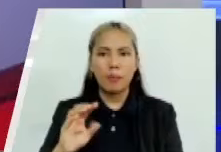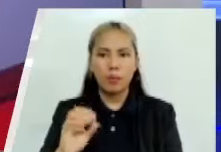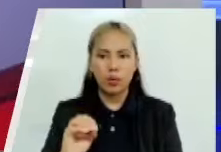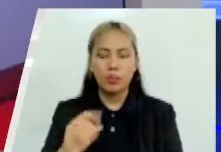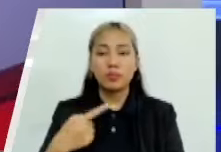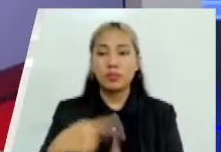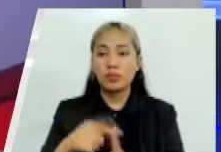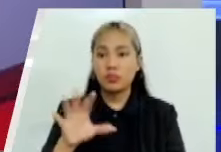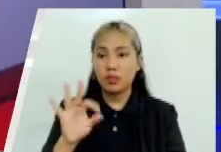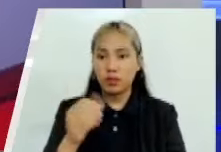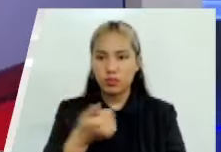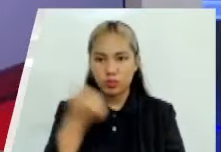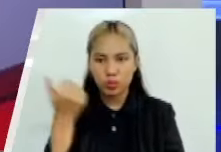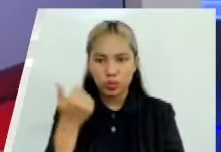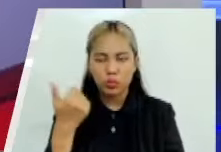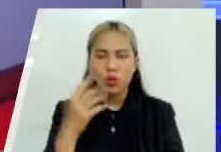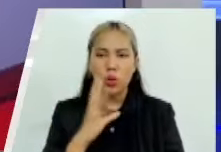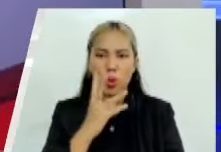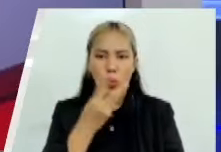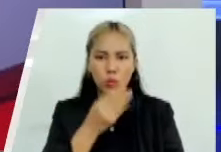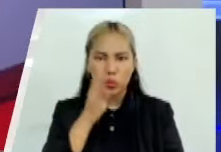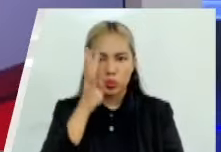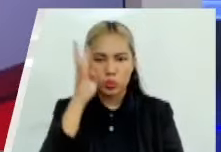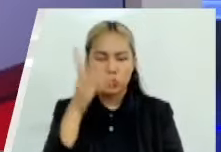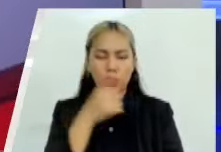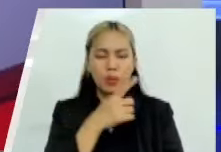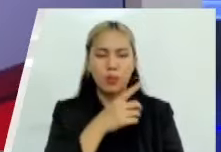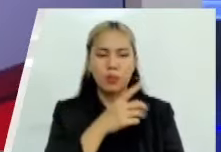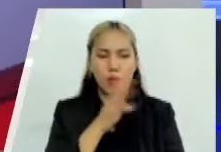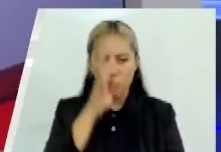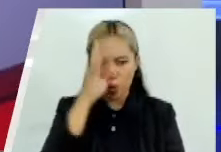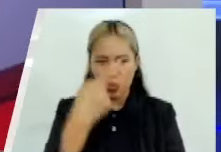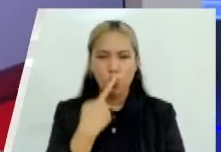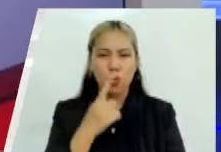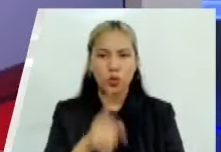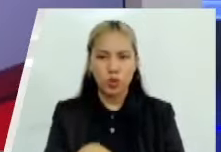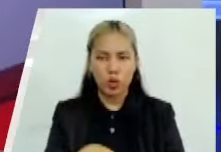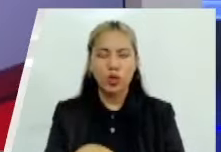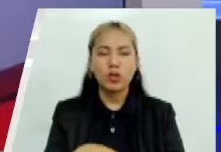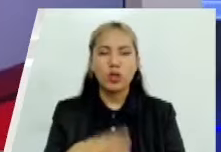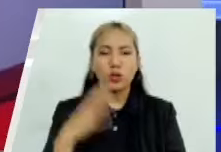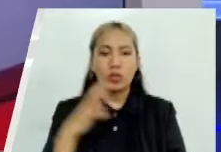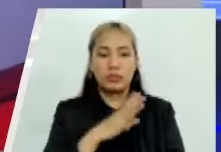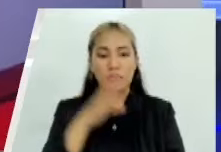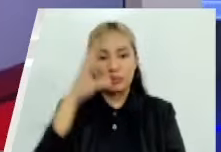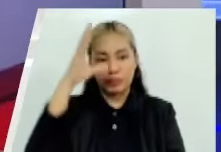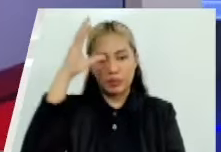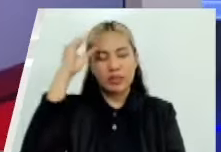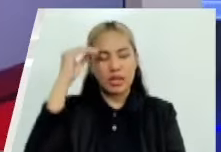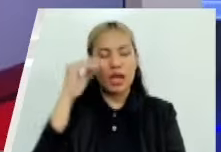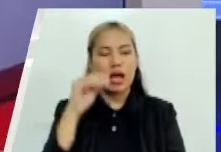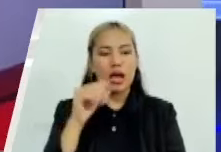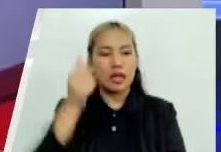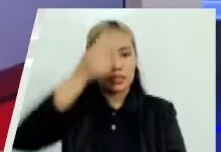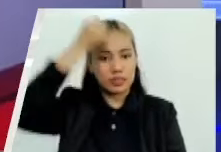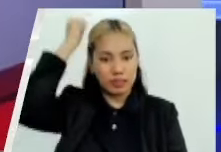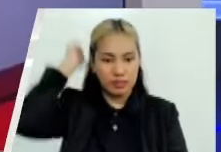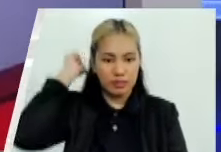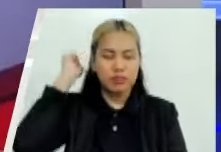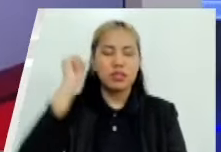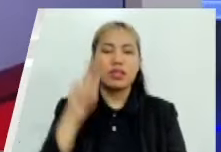itinuturong mastermind na si dating Congressman Arnie Teves, bantay-sarado pa rin sa Timor Leste bagamat hindi